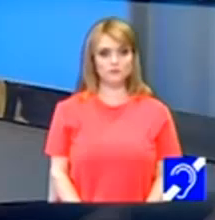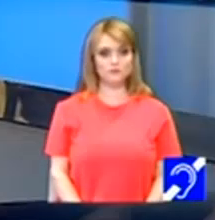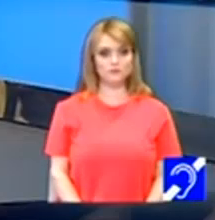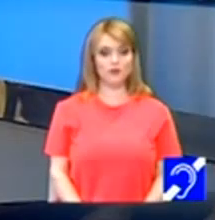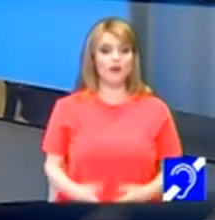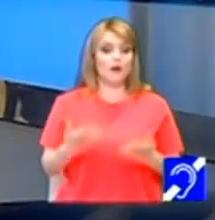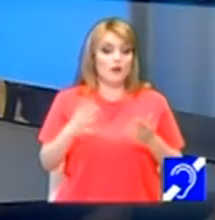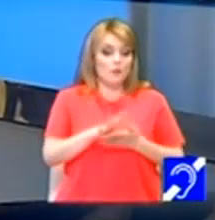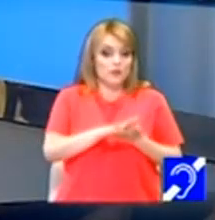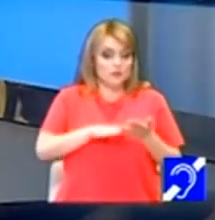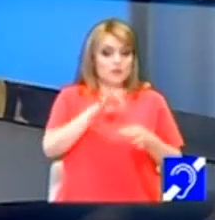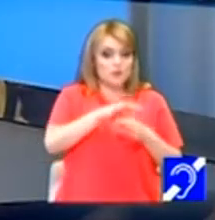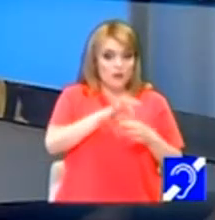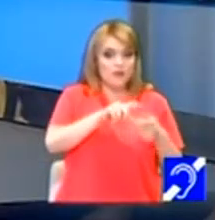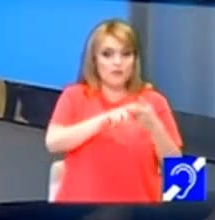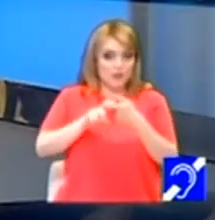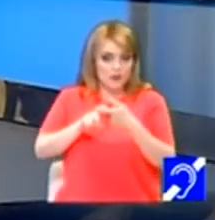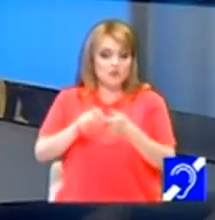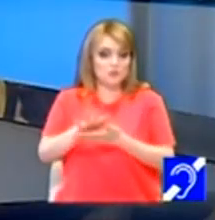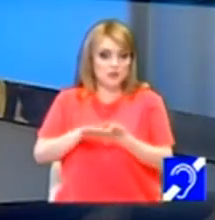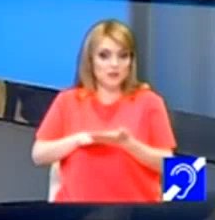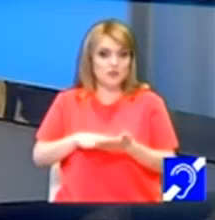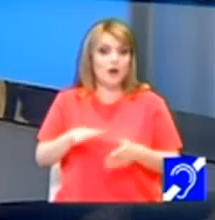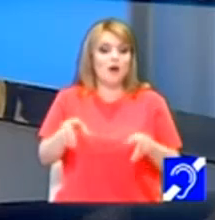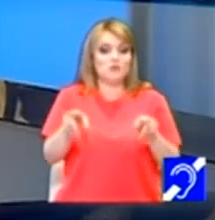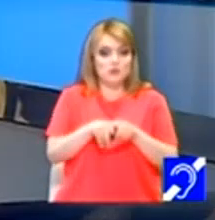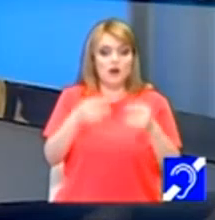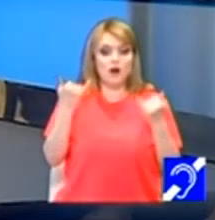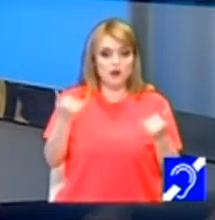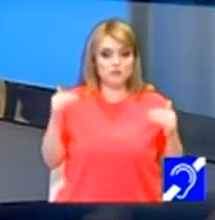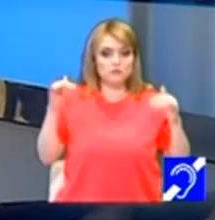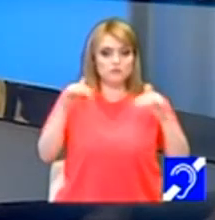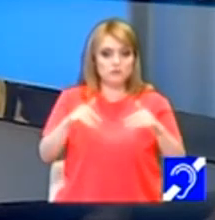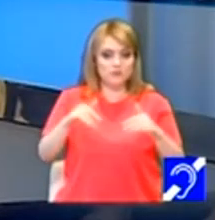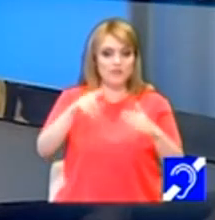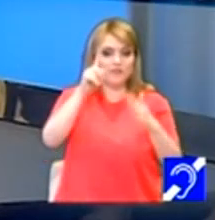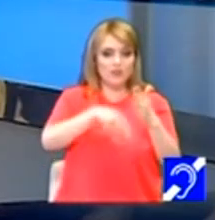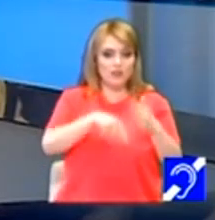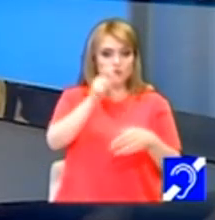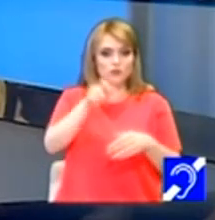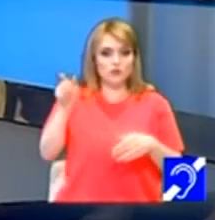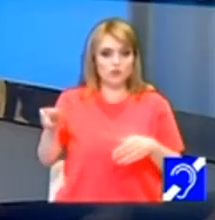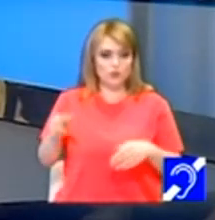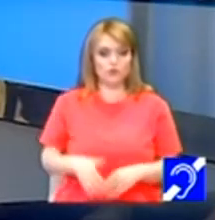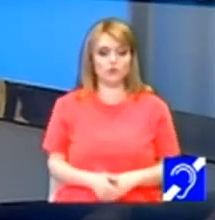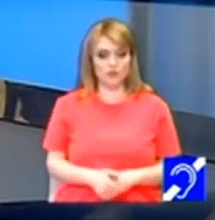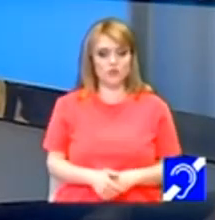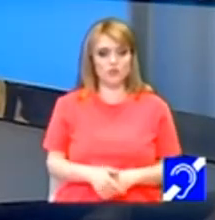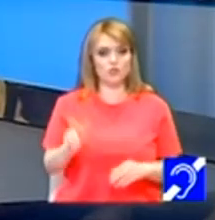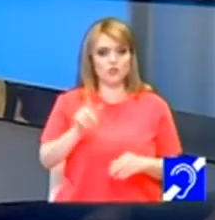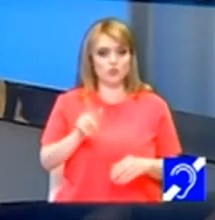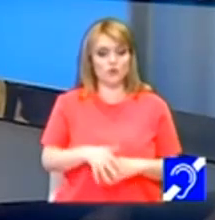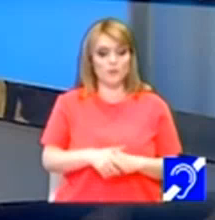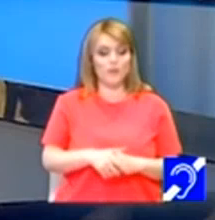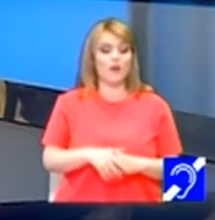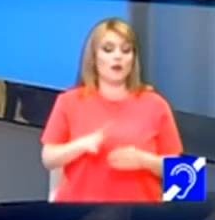În ciuda pandemiei de coronavirus, 10 de credincioși s-au reunit astăzi pentru a participa la drumul crucii și al pocăinței în jurul Chișinăului. Legea